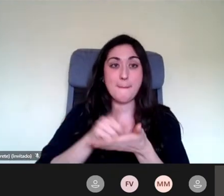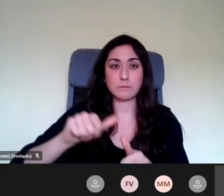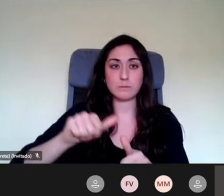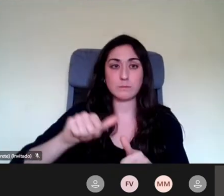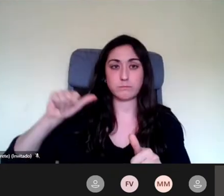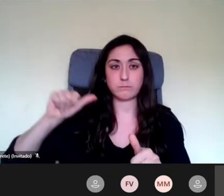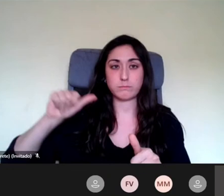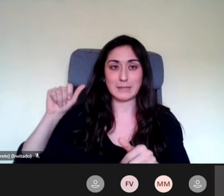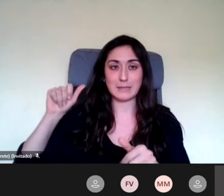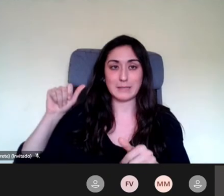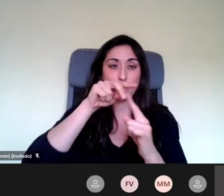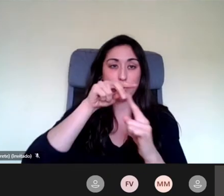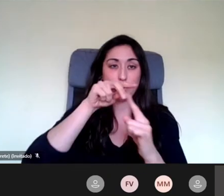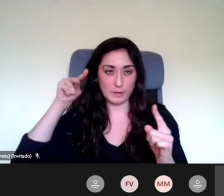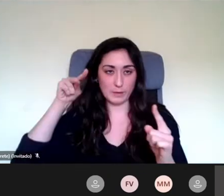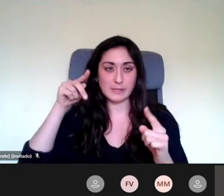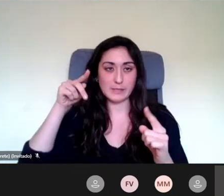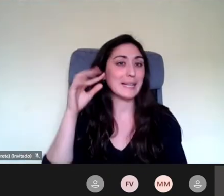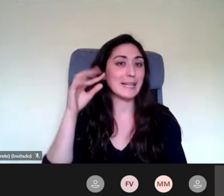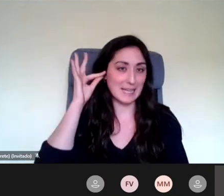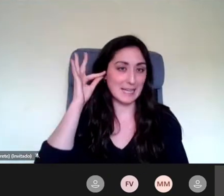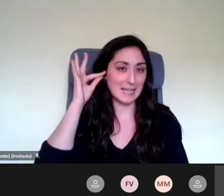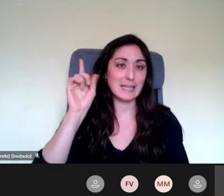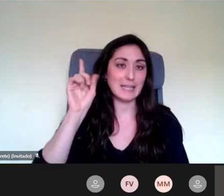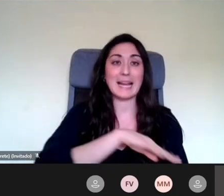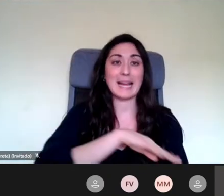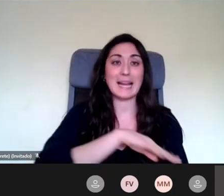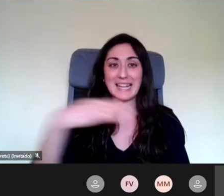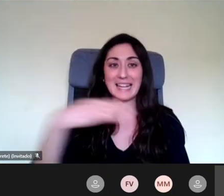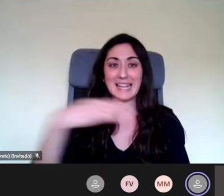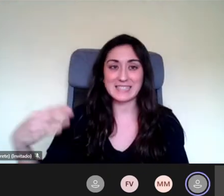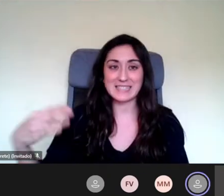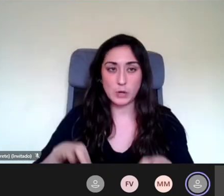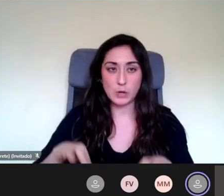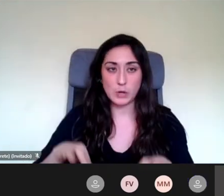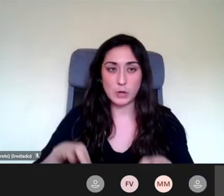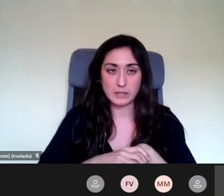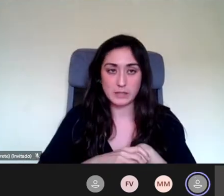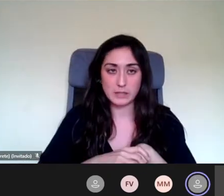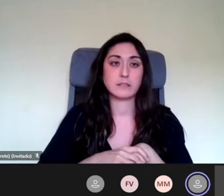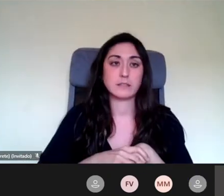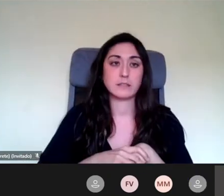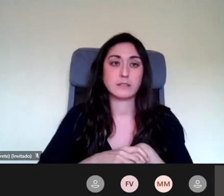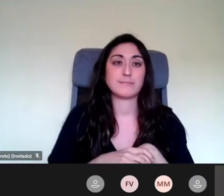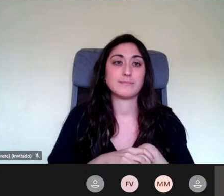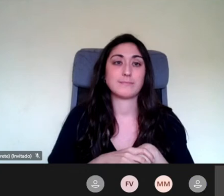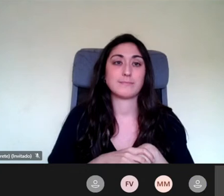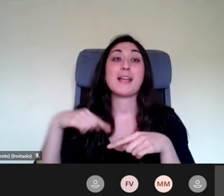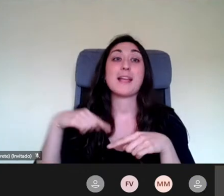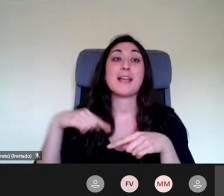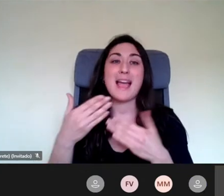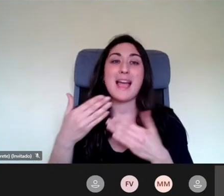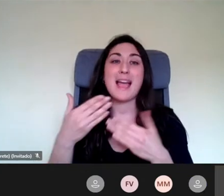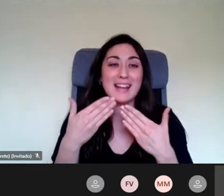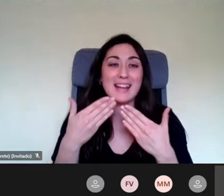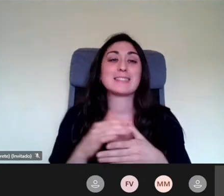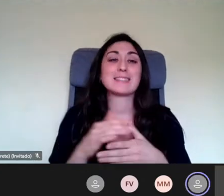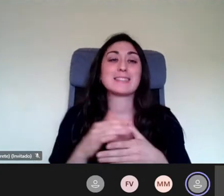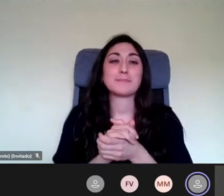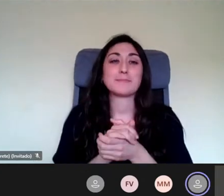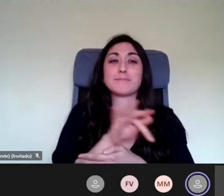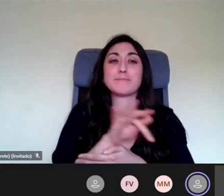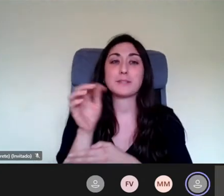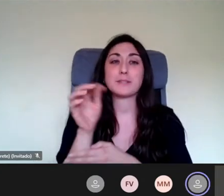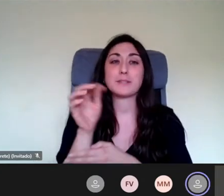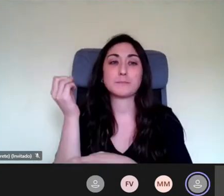perspectiva també interseccional. Us compartiré, després d'aquests petits agraïments, la presentació.